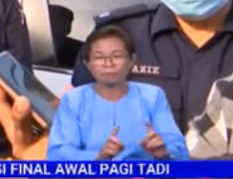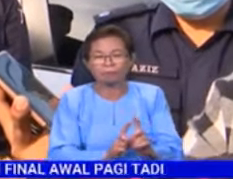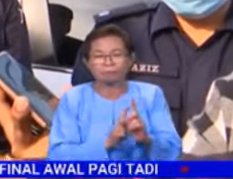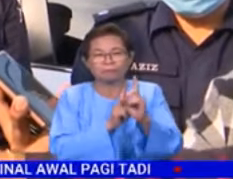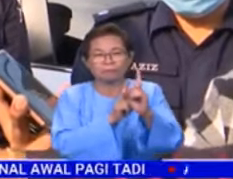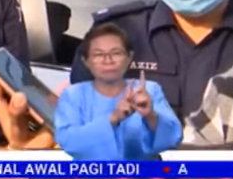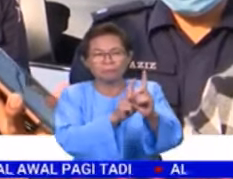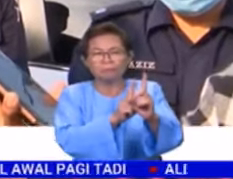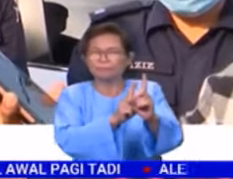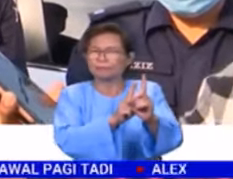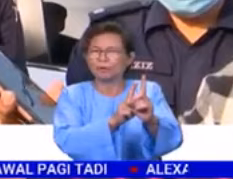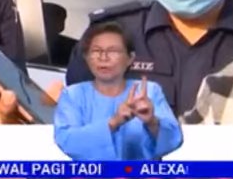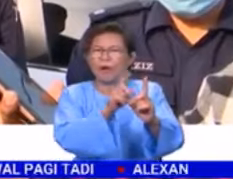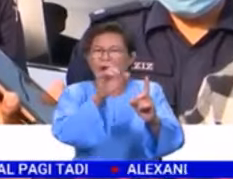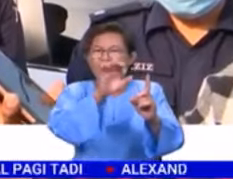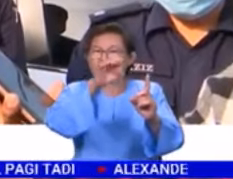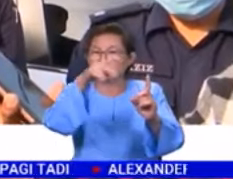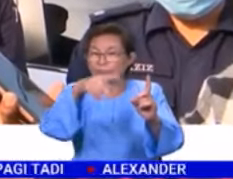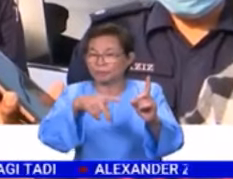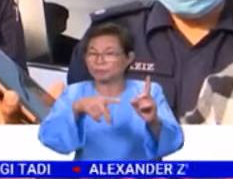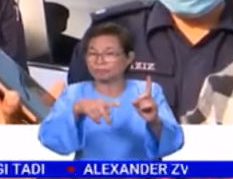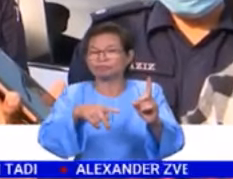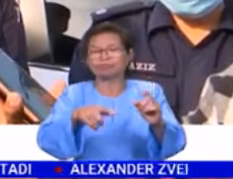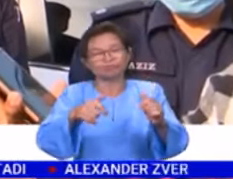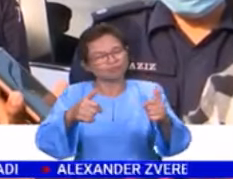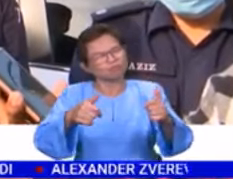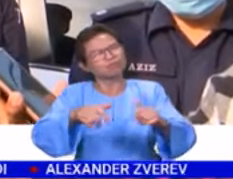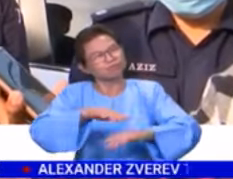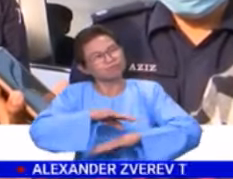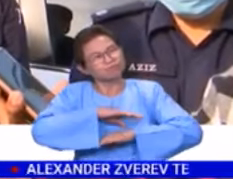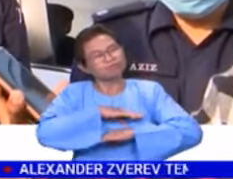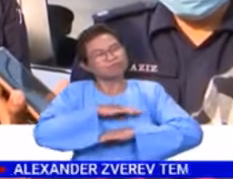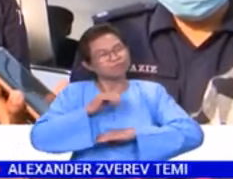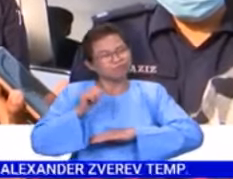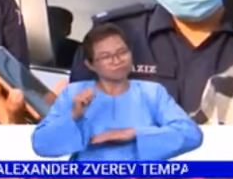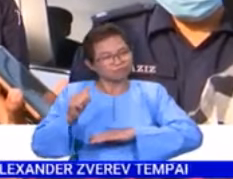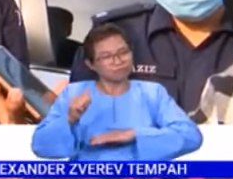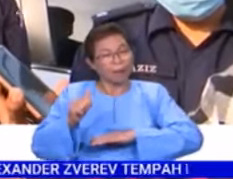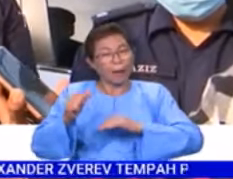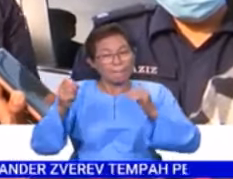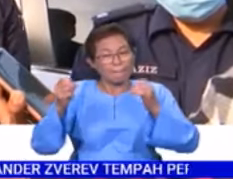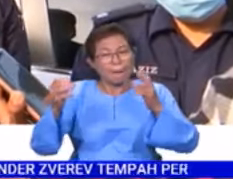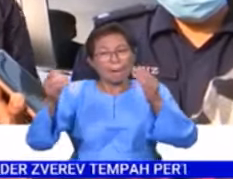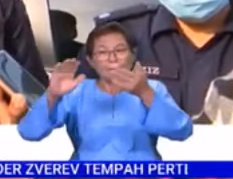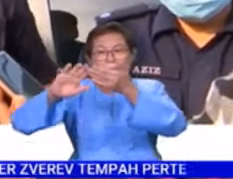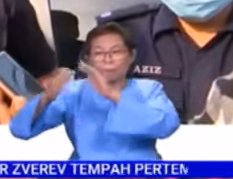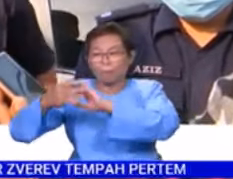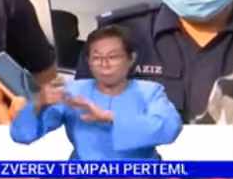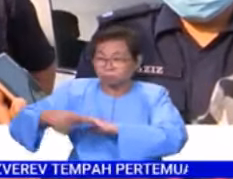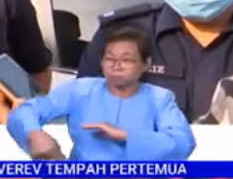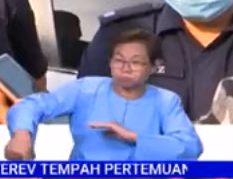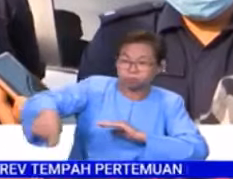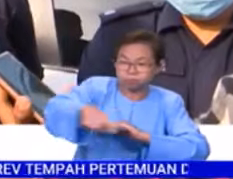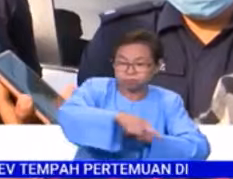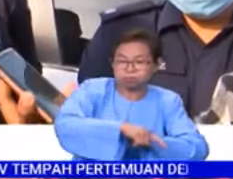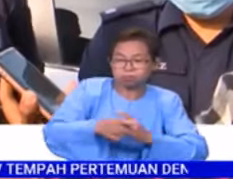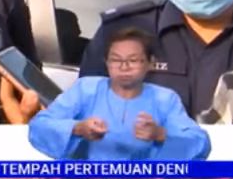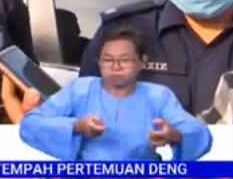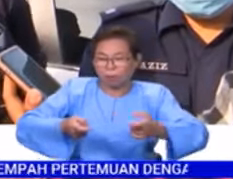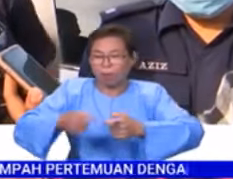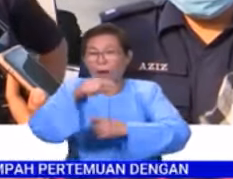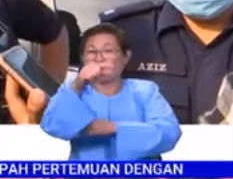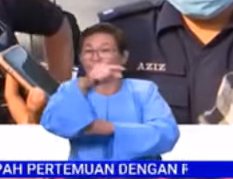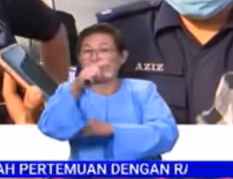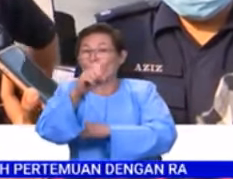pematuhan secara keseluruhannya agak memuaskan di mana kebanyakan masyarakat di kawasan tadbiran